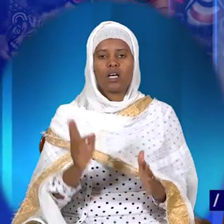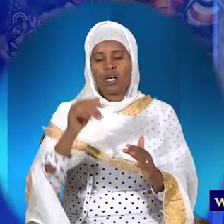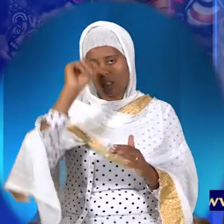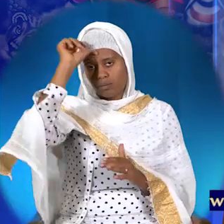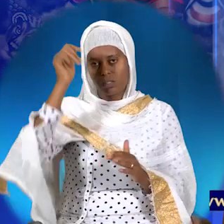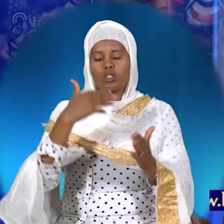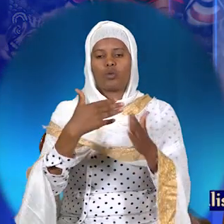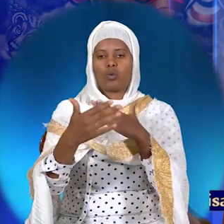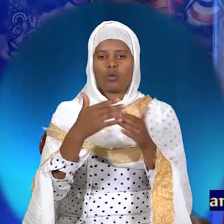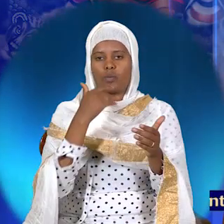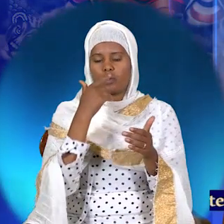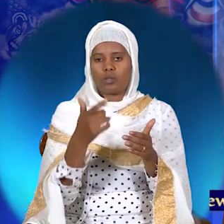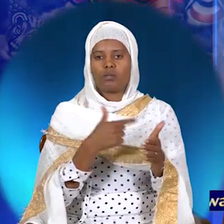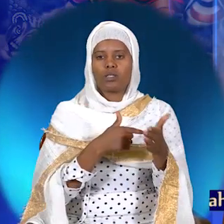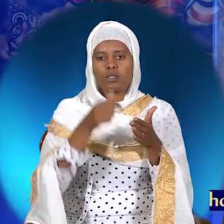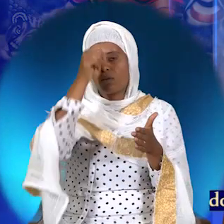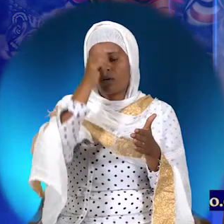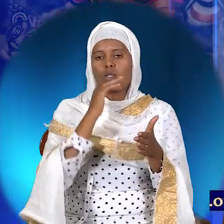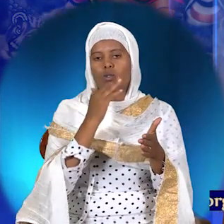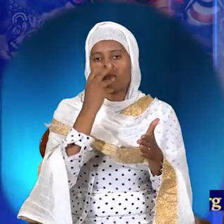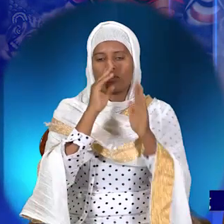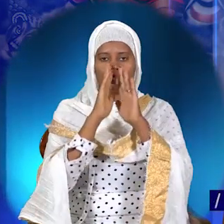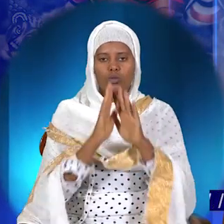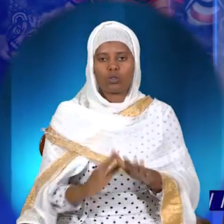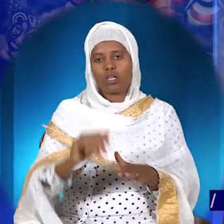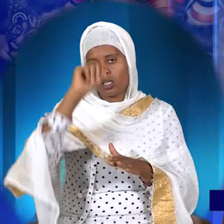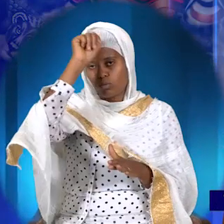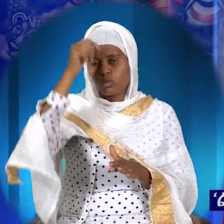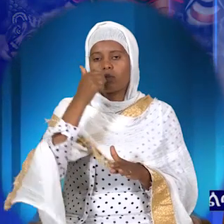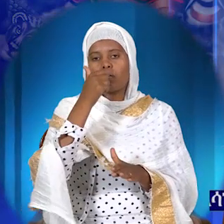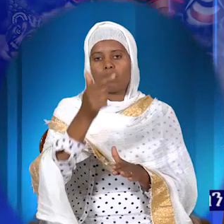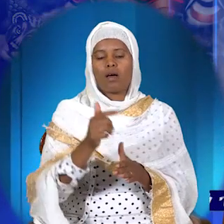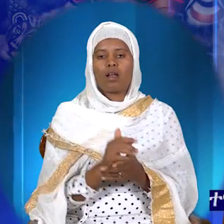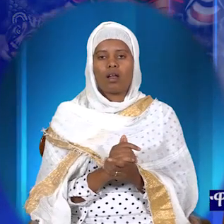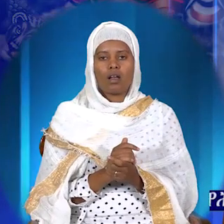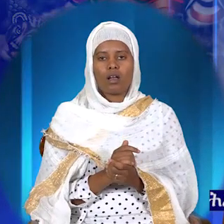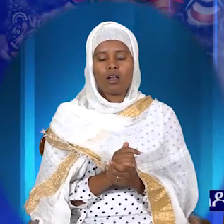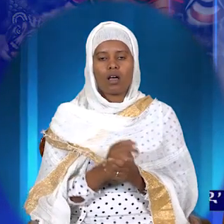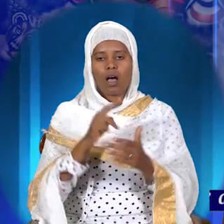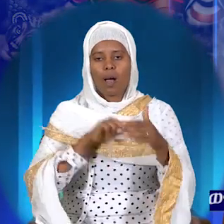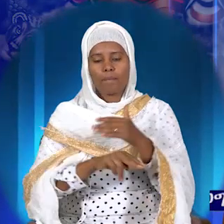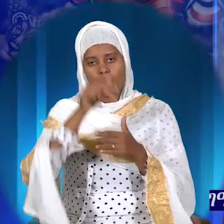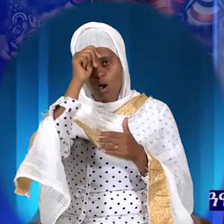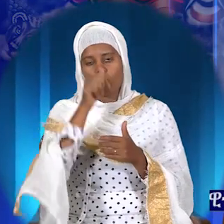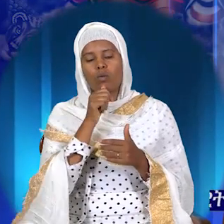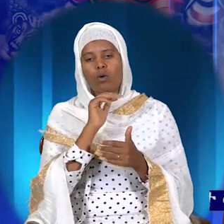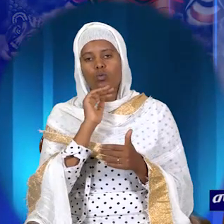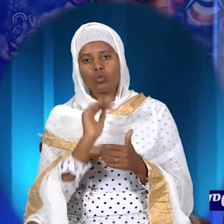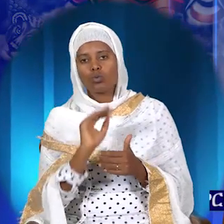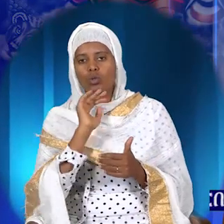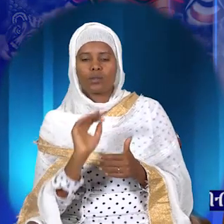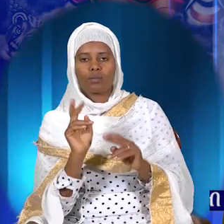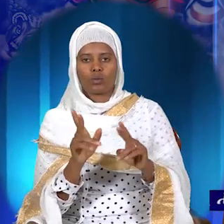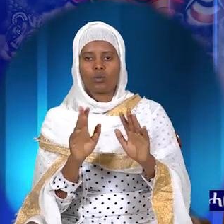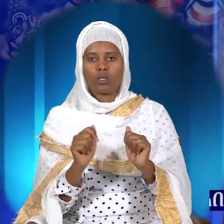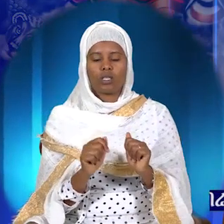ቅዱስን ኣጥምቅዎም ብምባል ብስም ኣብን ወልድን መንፈስ ቅዱስን ኣጥምቅዎም ብምባል ኣብ ኣቦ ምዃኑ ወልዲ